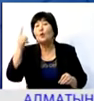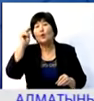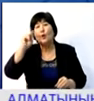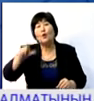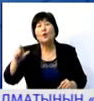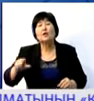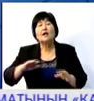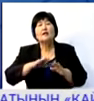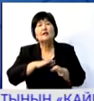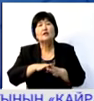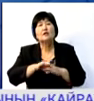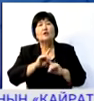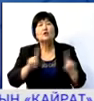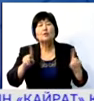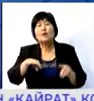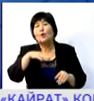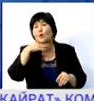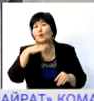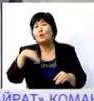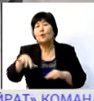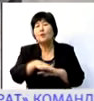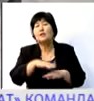оқушылардың тың жобалары көпшілік назарына ұсынылды.